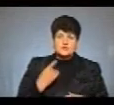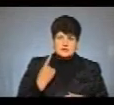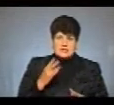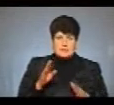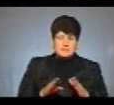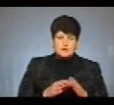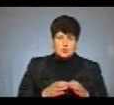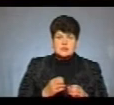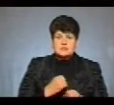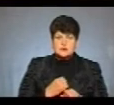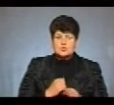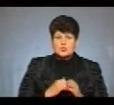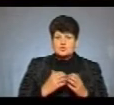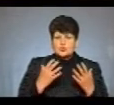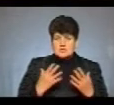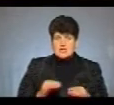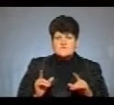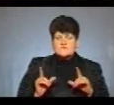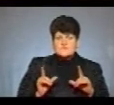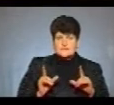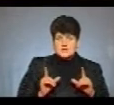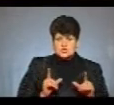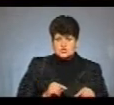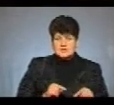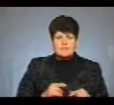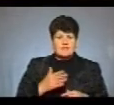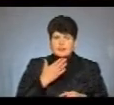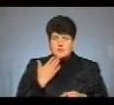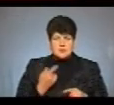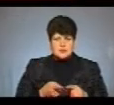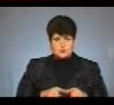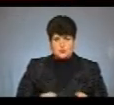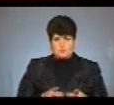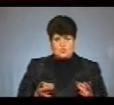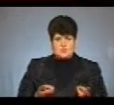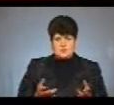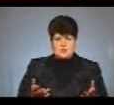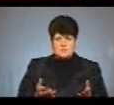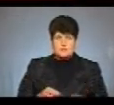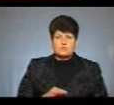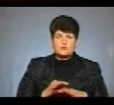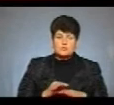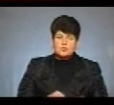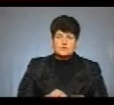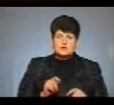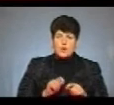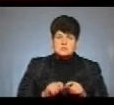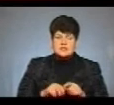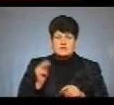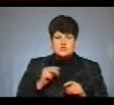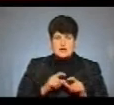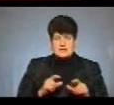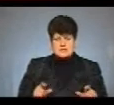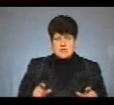працює щодня, виїжджає, і нема такої потреби проводити обстеження саме навчальних